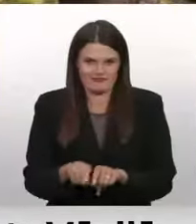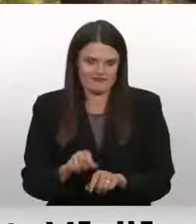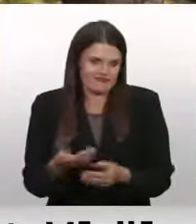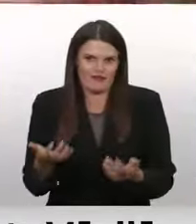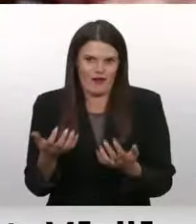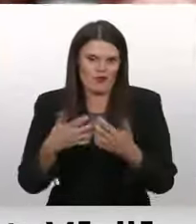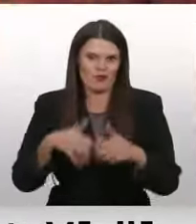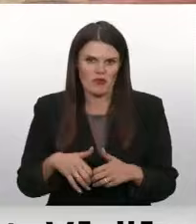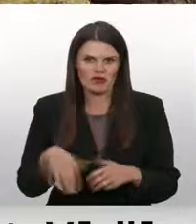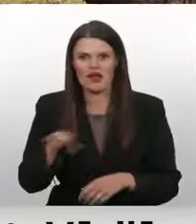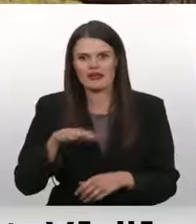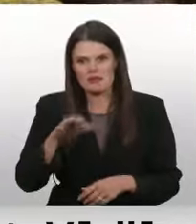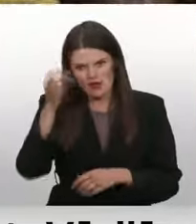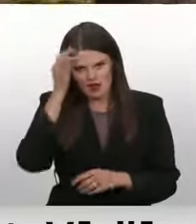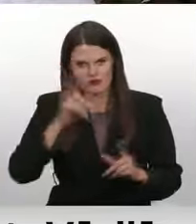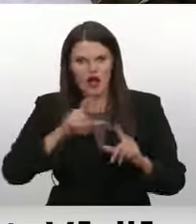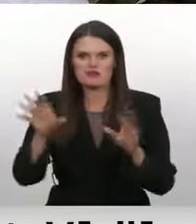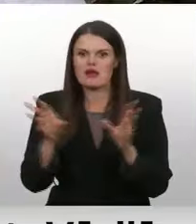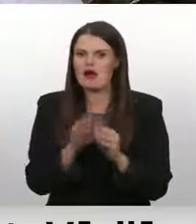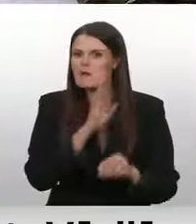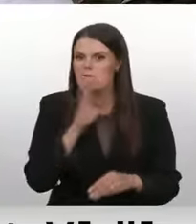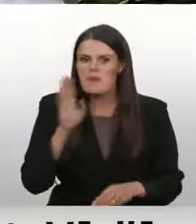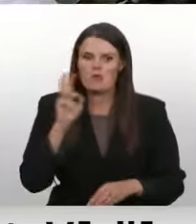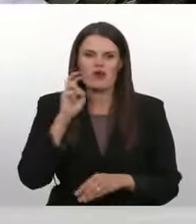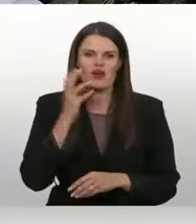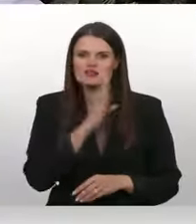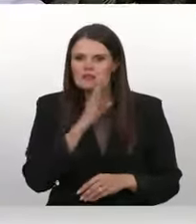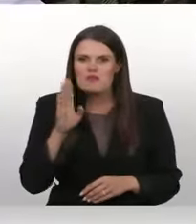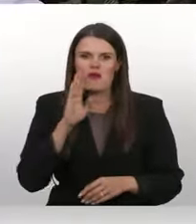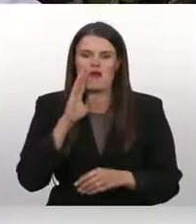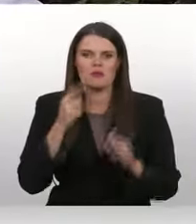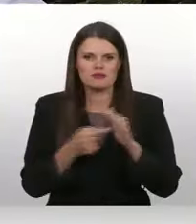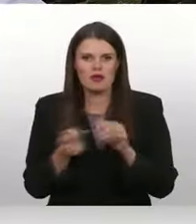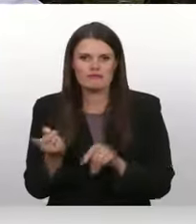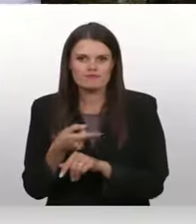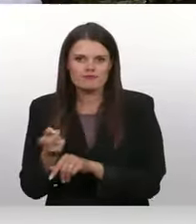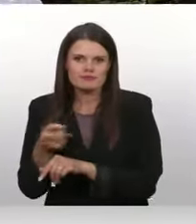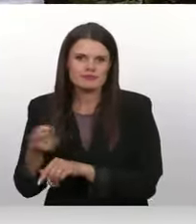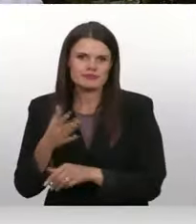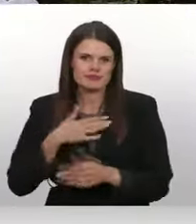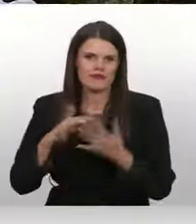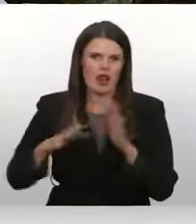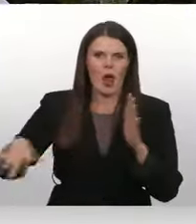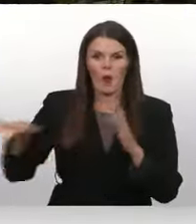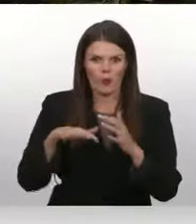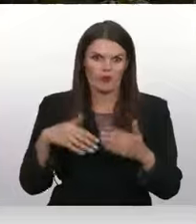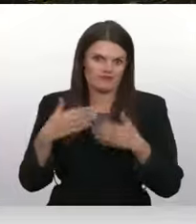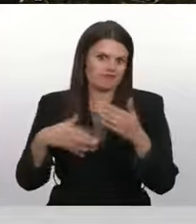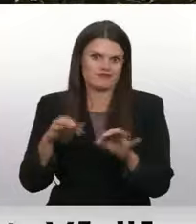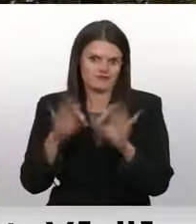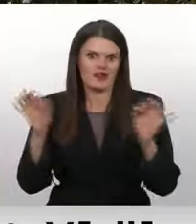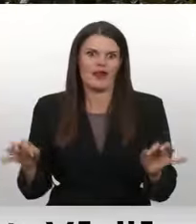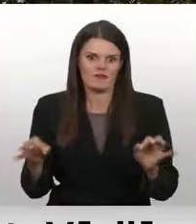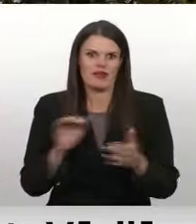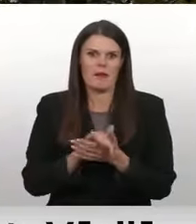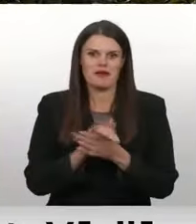ģimeni gājām, atceros ar mammu, vecomāti, gājām sēņot pa saviem laukiem, un tā arī tas sākās, jā, un tā